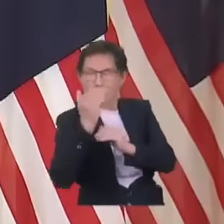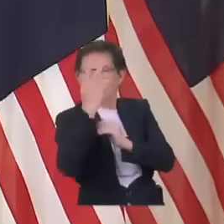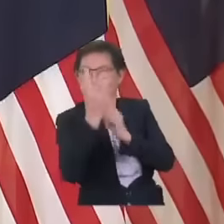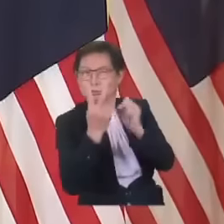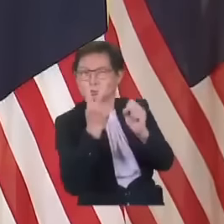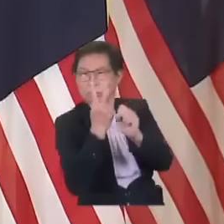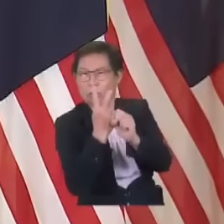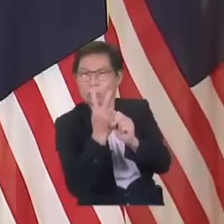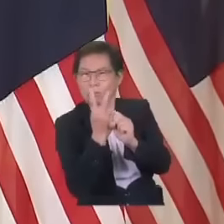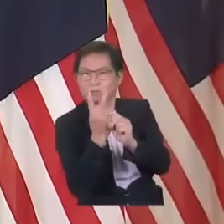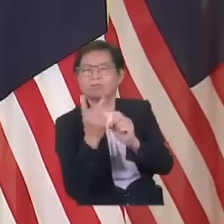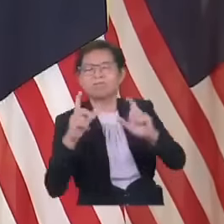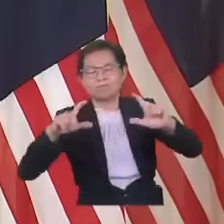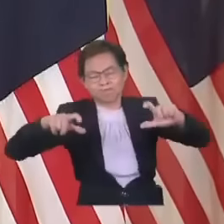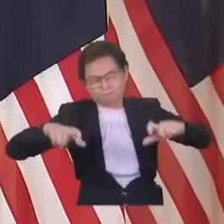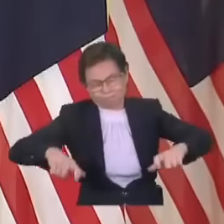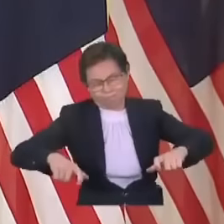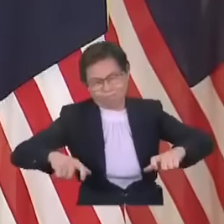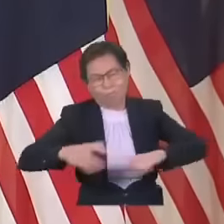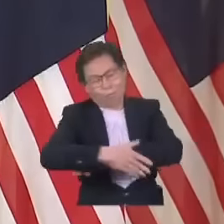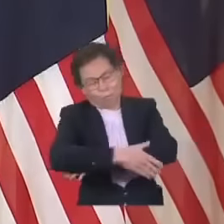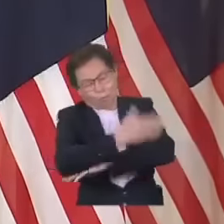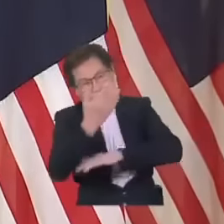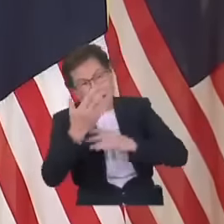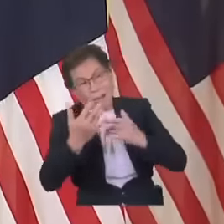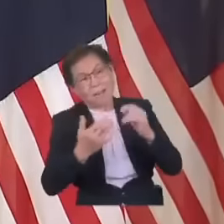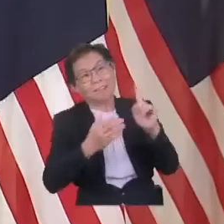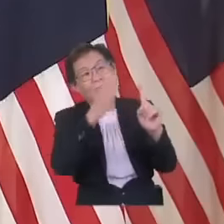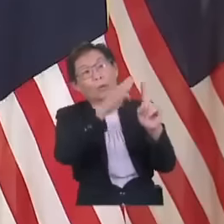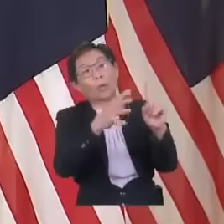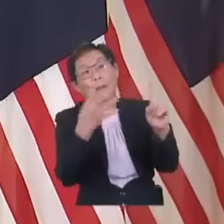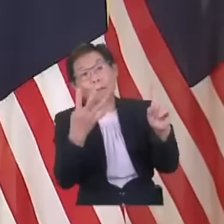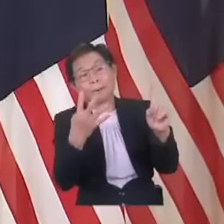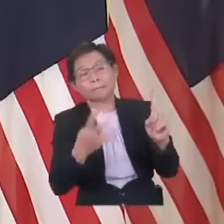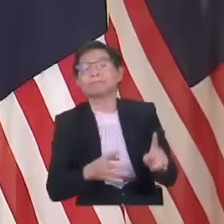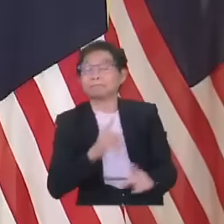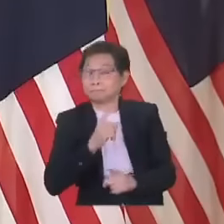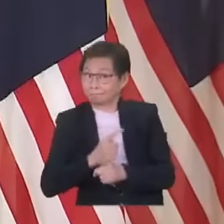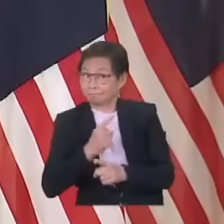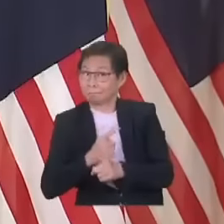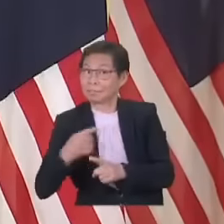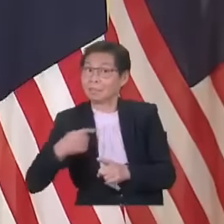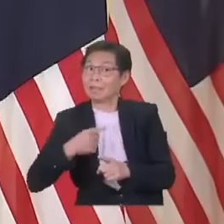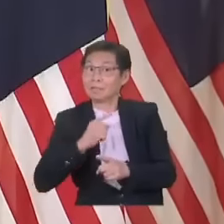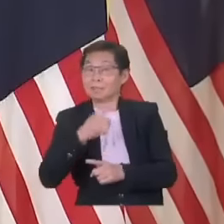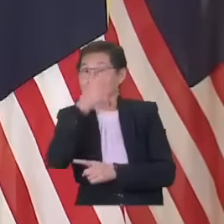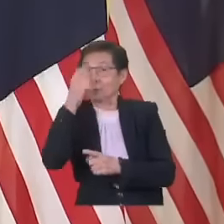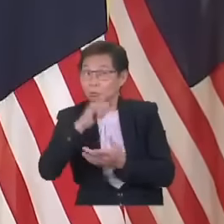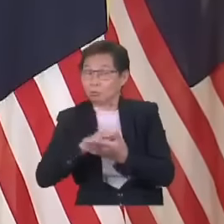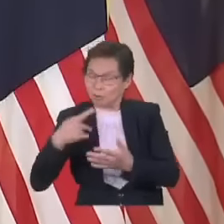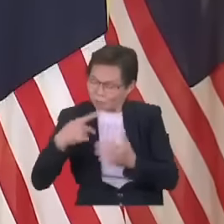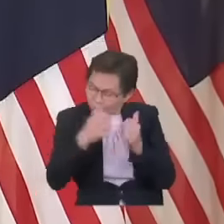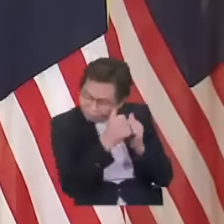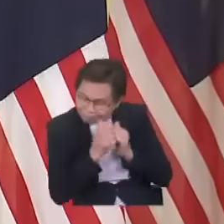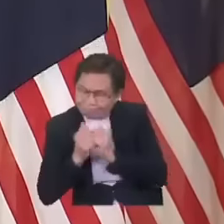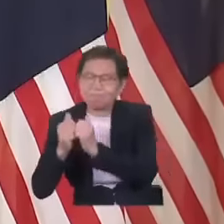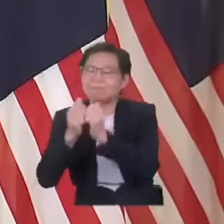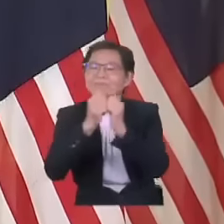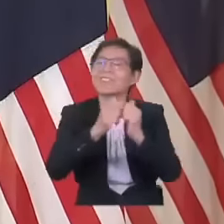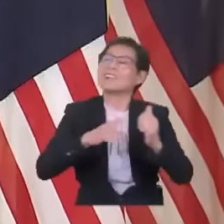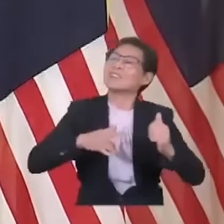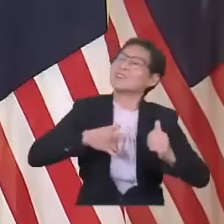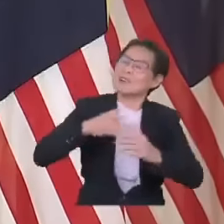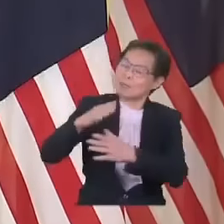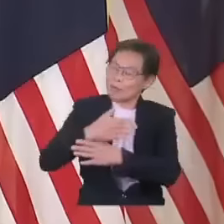2 tahun ditutup justru kita sepatunya bersama-sama berkongsi